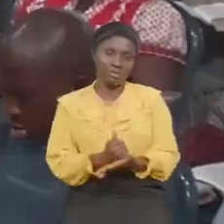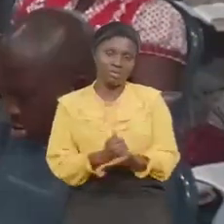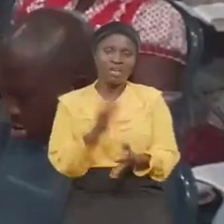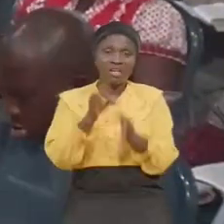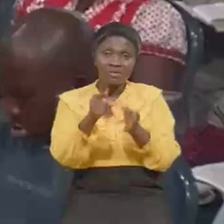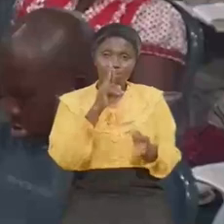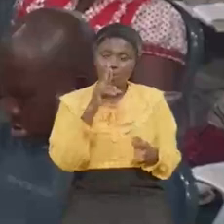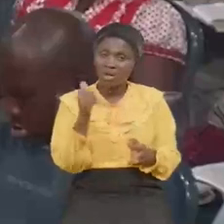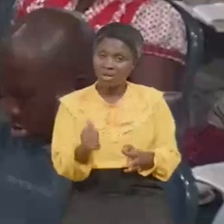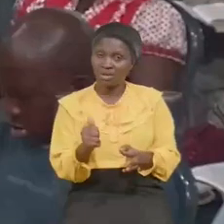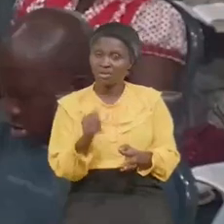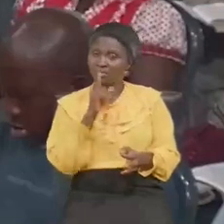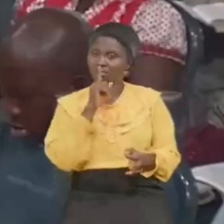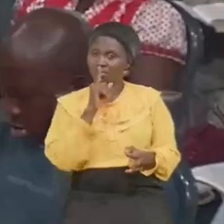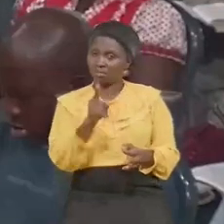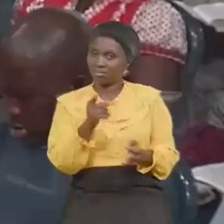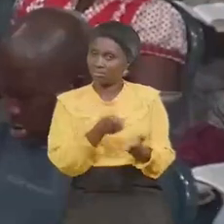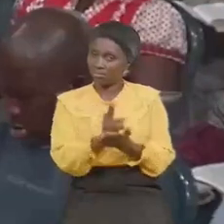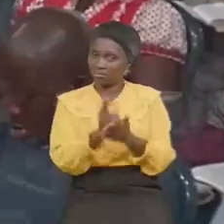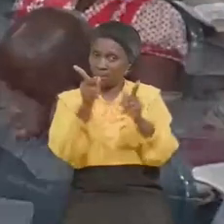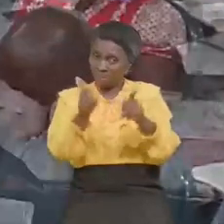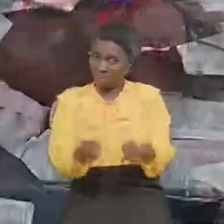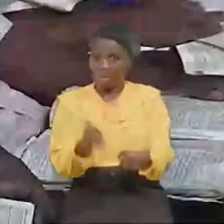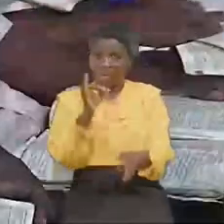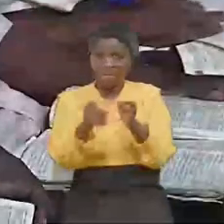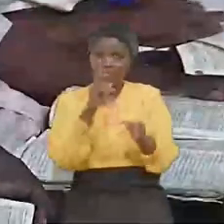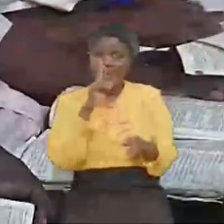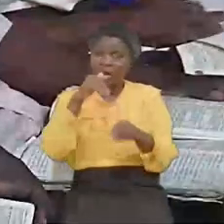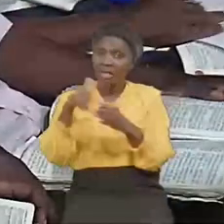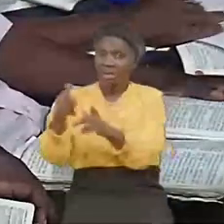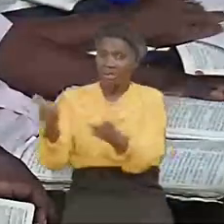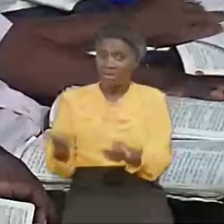lieu et tu n'arrives pas à prêcher la parole, si tu es quelque part,